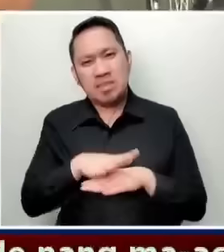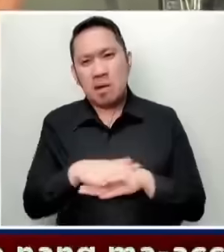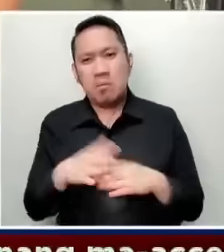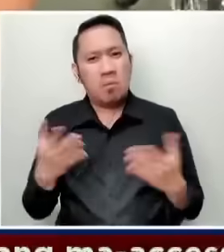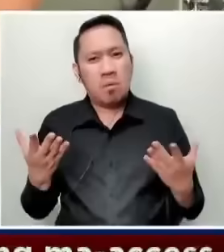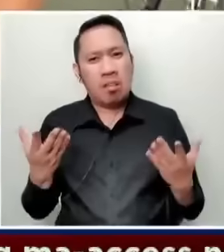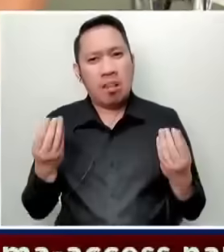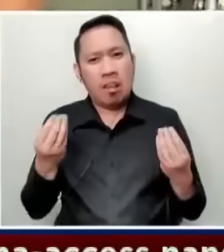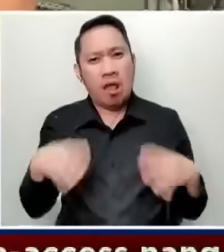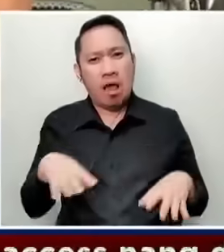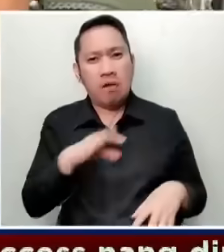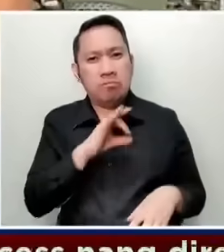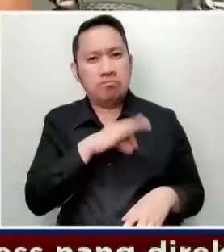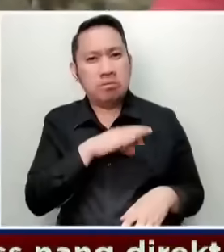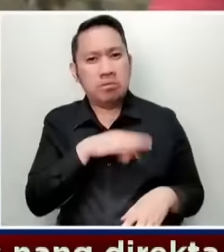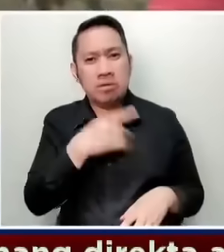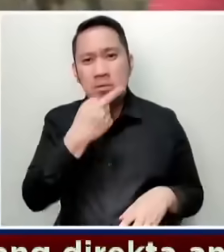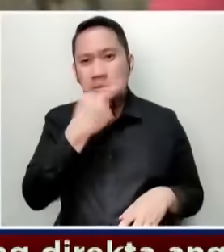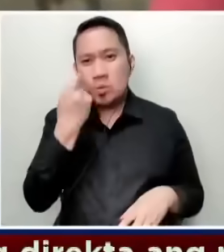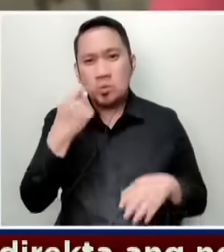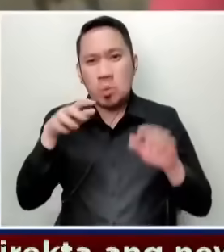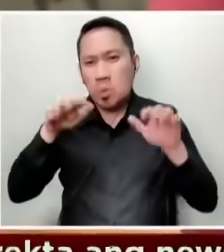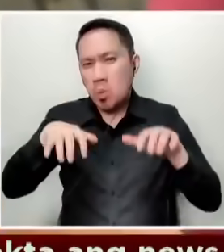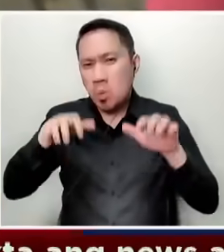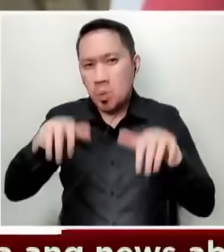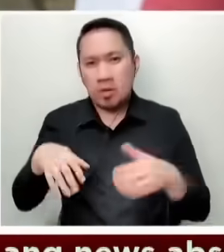sa pag-ulan. Umal po, maulan eh.